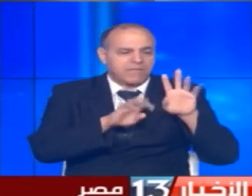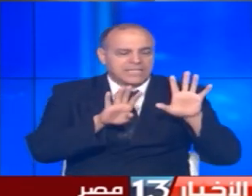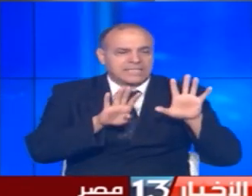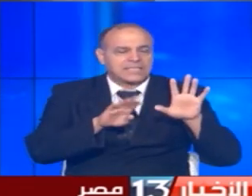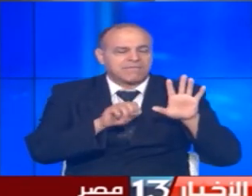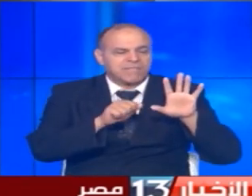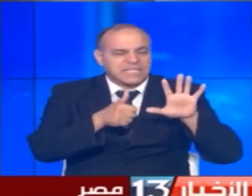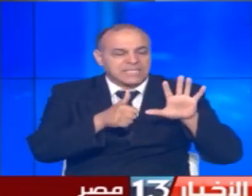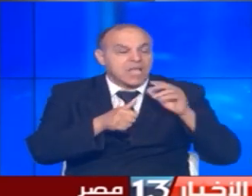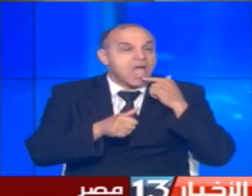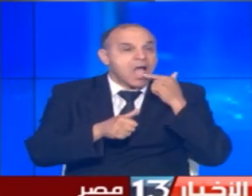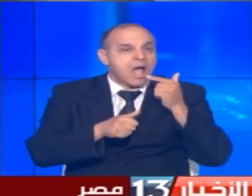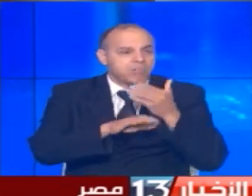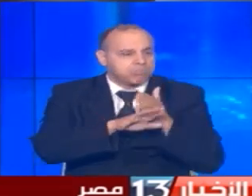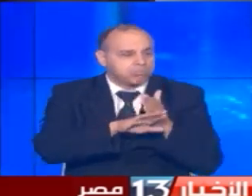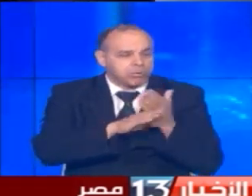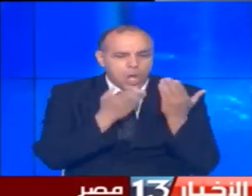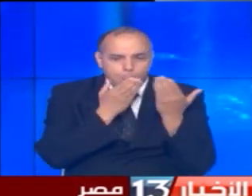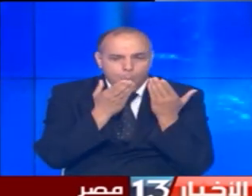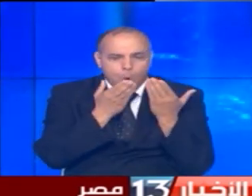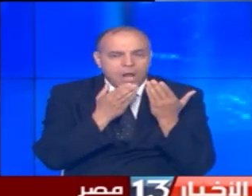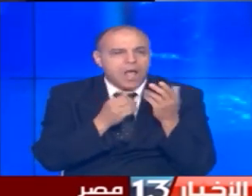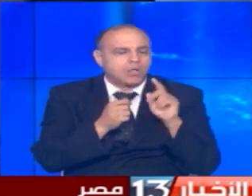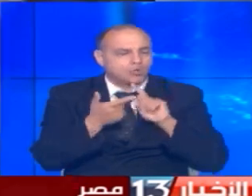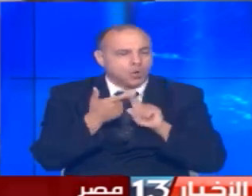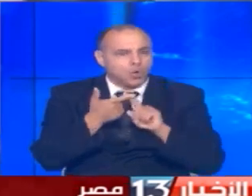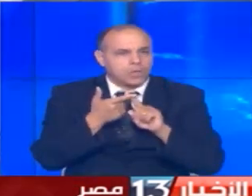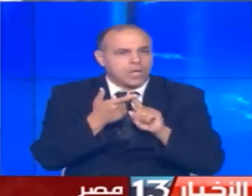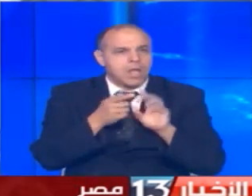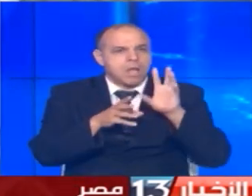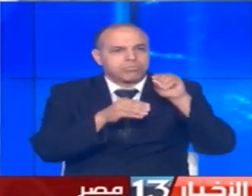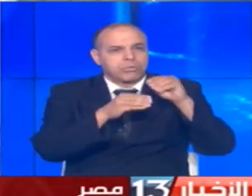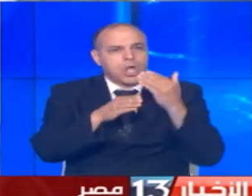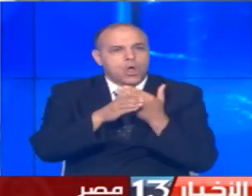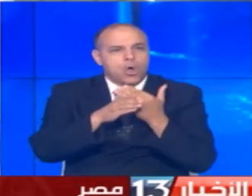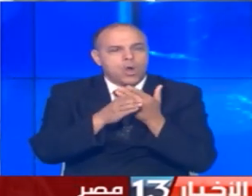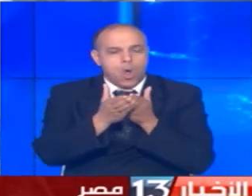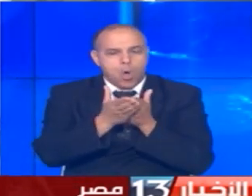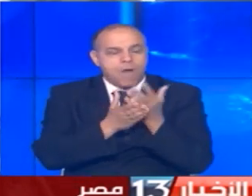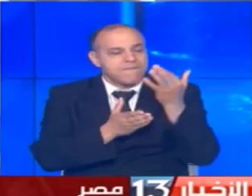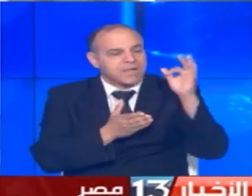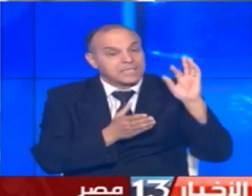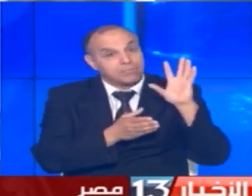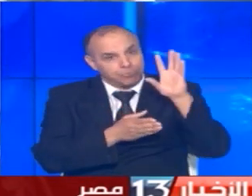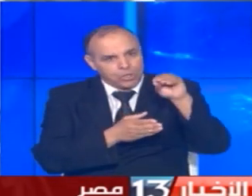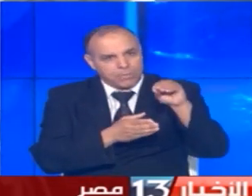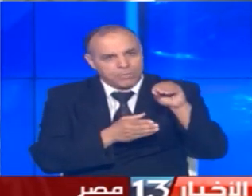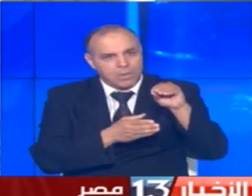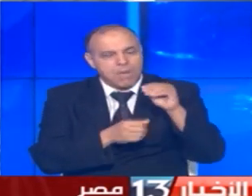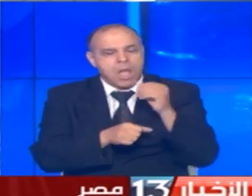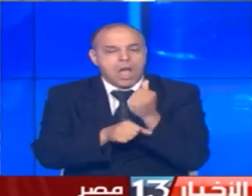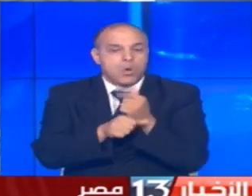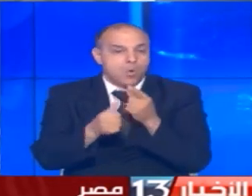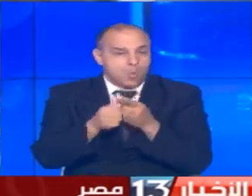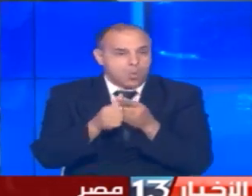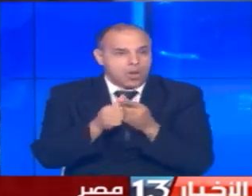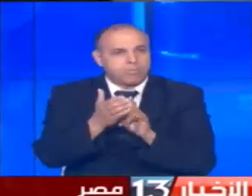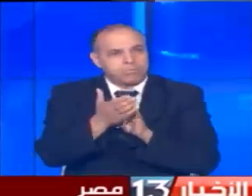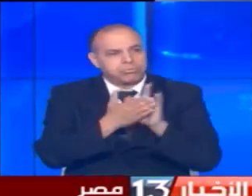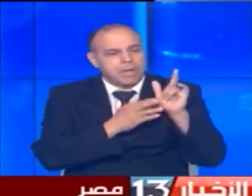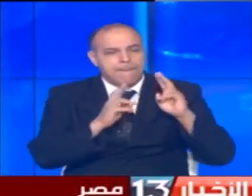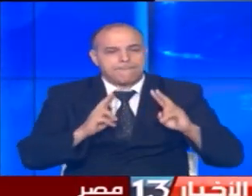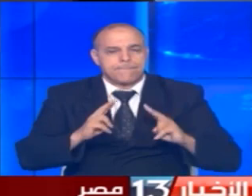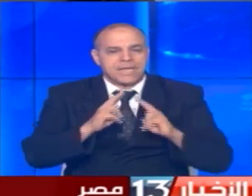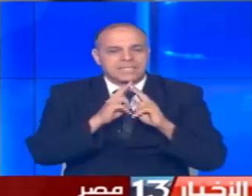26 و900 ألف. بعدما استكمل دراسته الثانوية التحق بمدرسة الحقوق الفرنسية، وبعد السنة الأولى سافر إلى